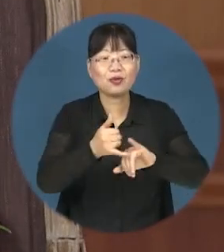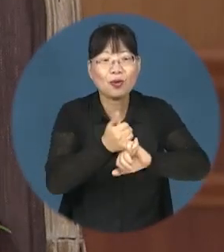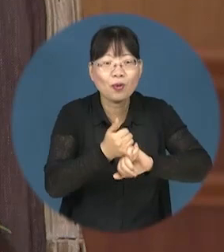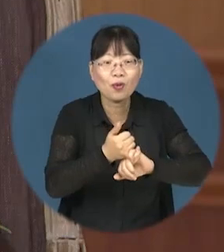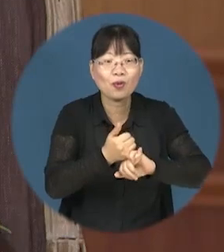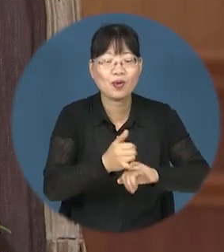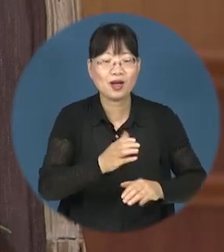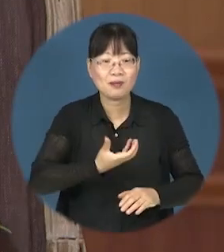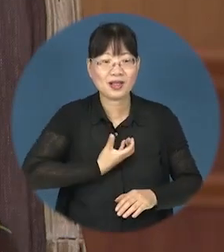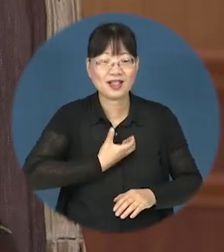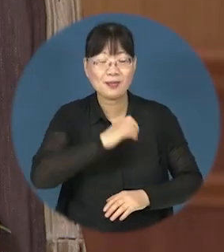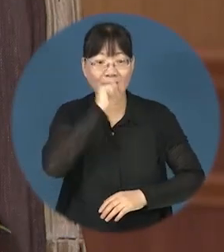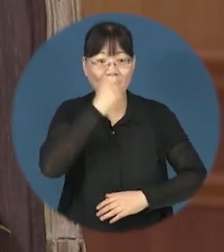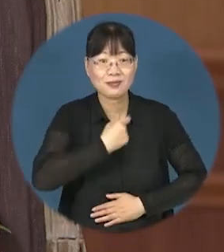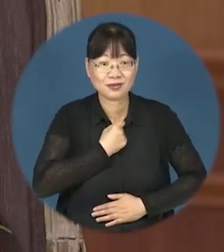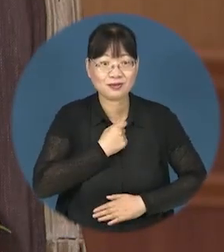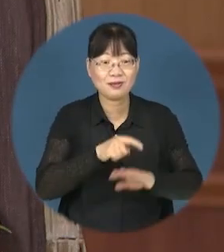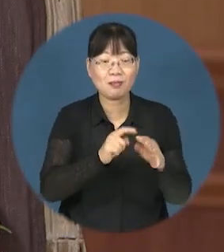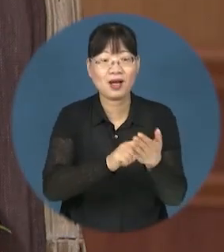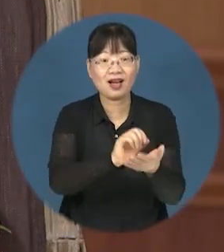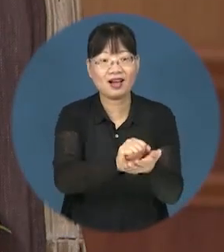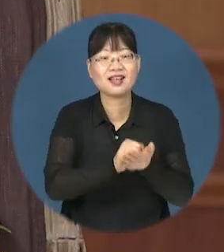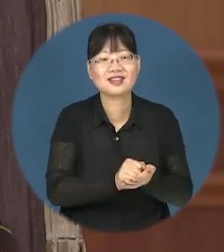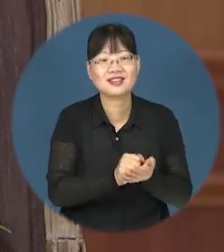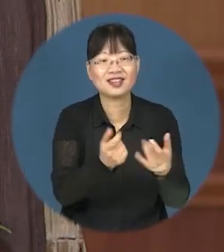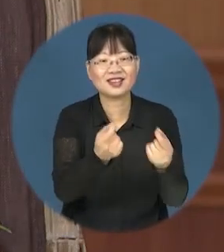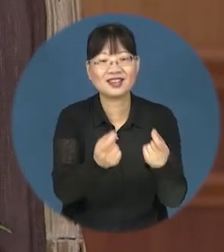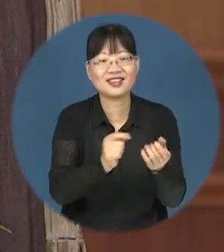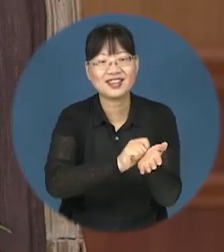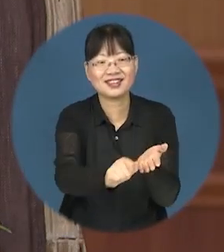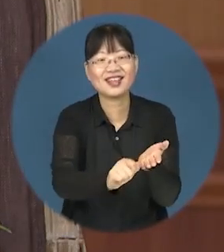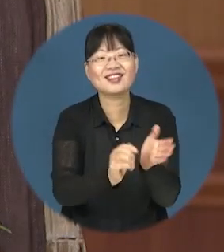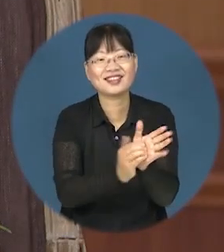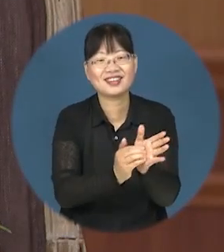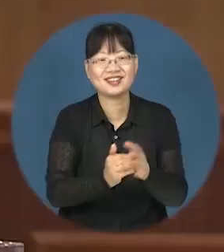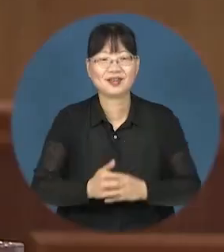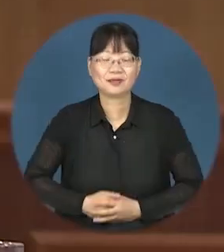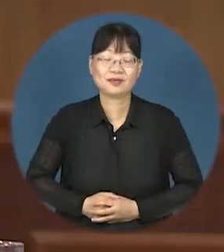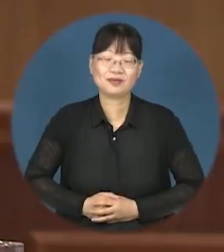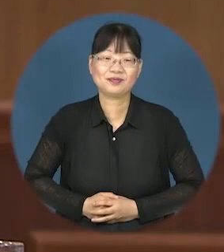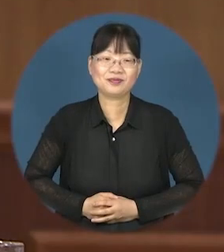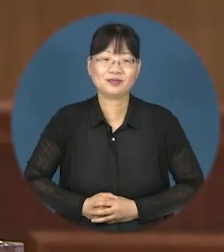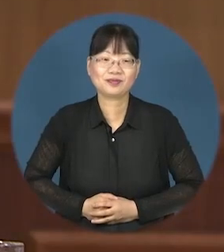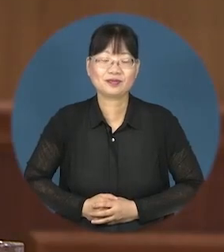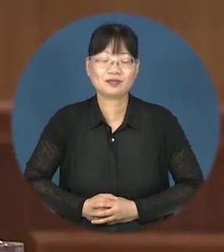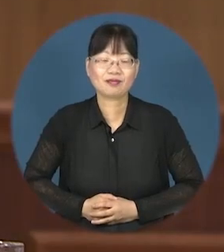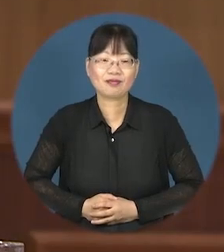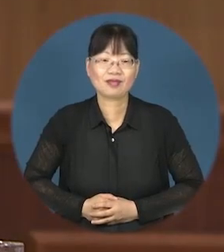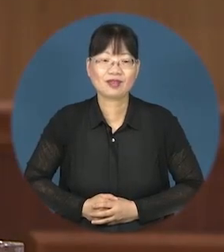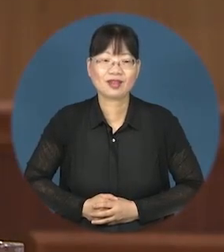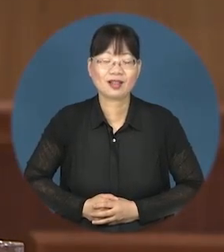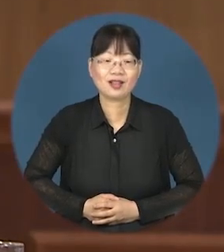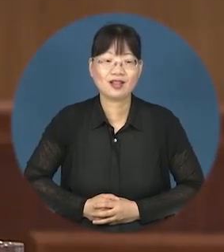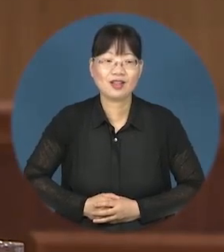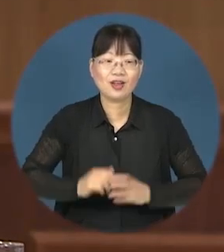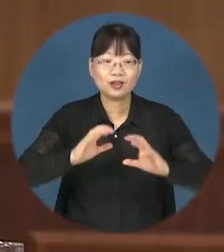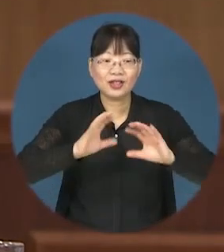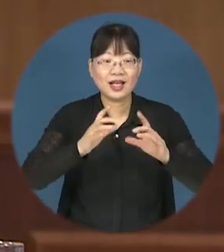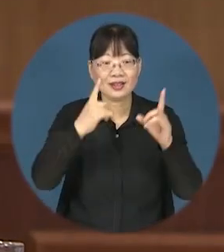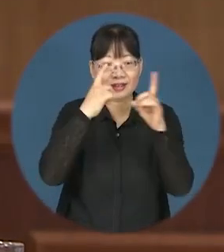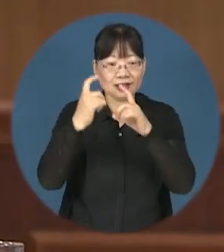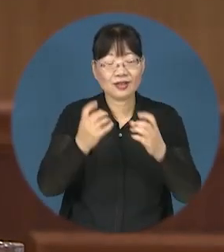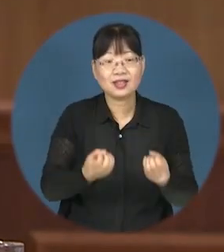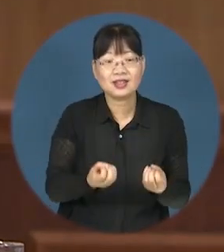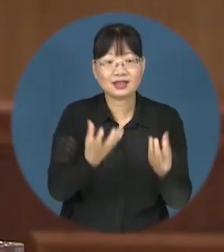들 다 쓰면 좋겠다 라는 마음으로 4 그렇게 해서 썼어요 예 뭐 이처럼 그런 어떤 국가적 기념 행사